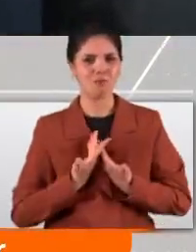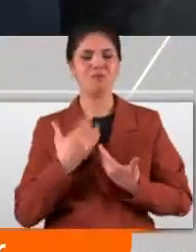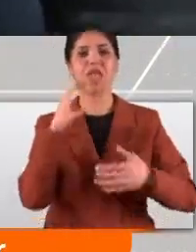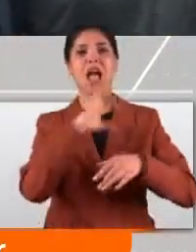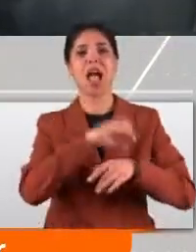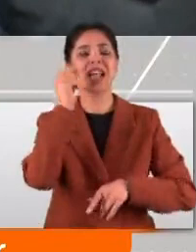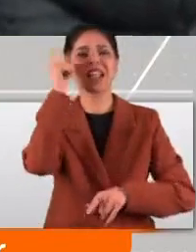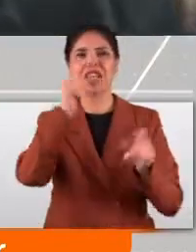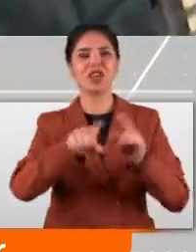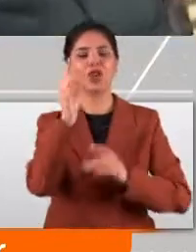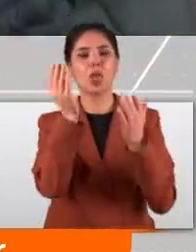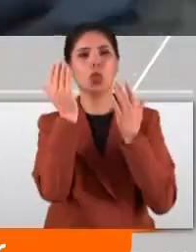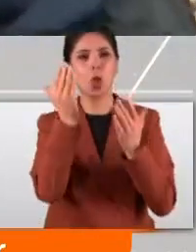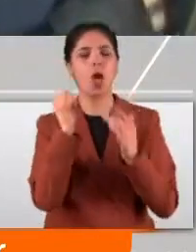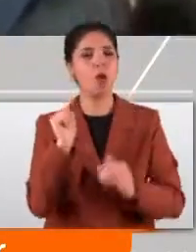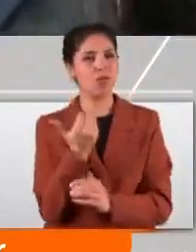Hastaların duası biliyorsun makbuldür.